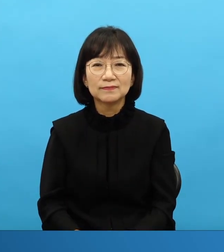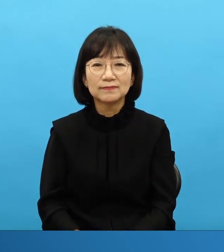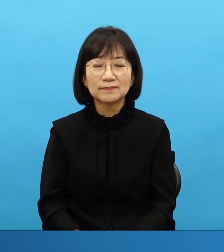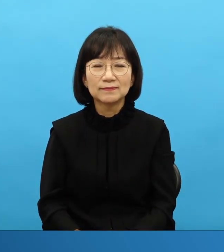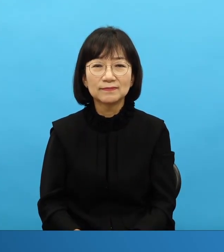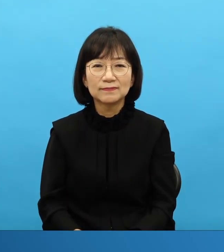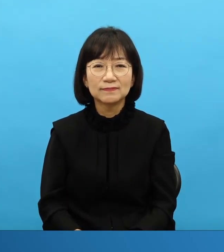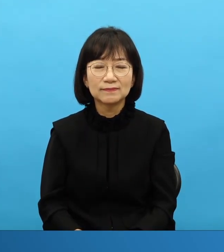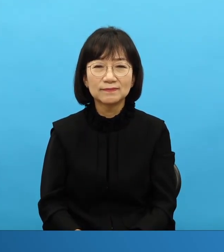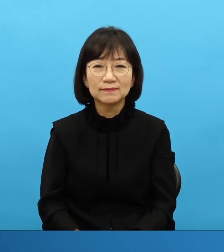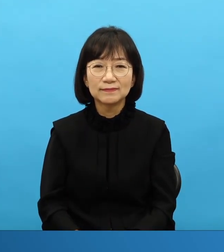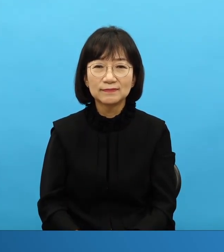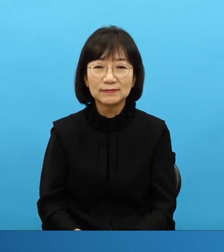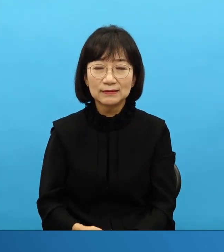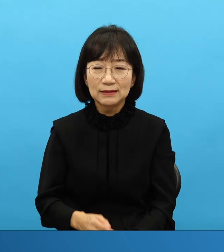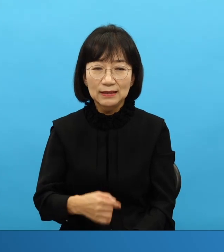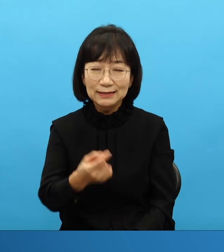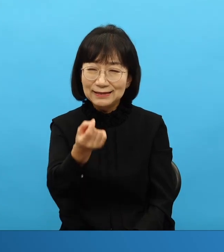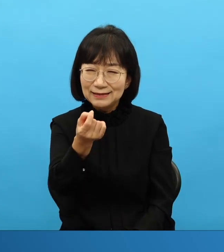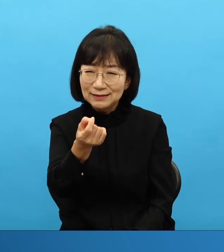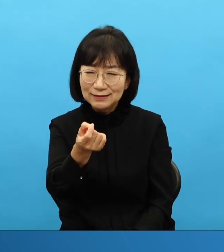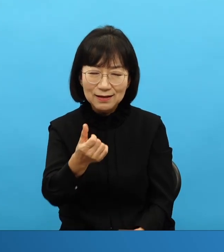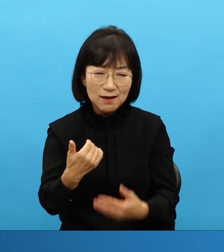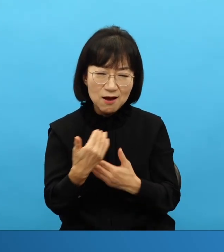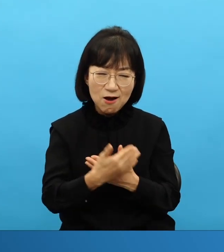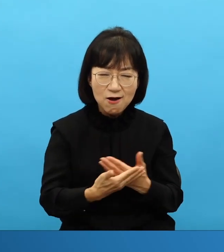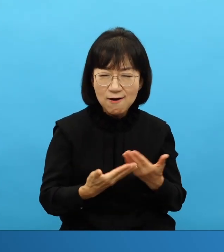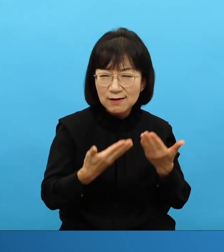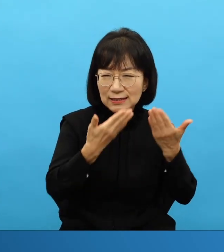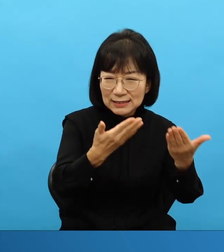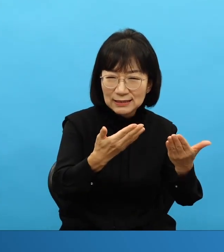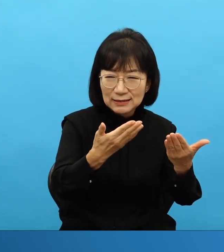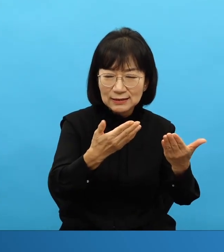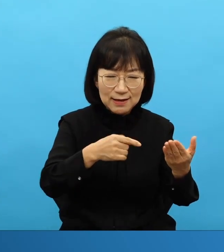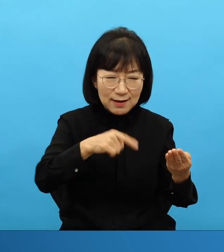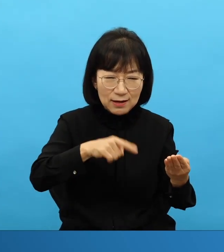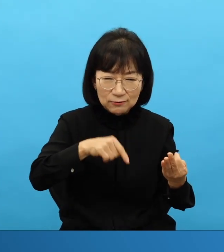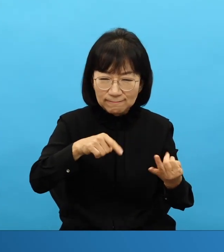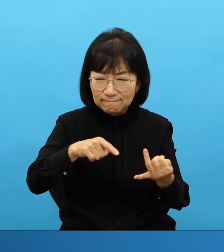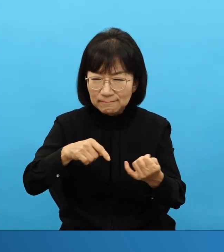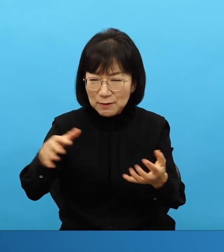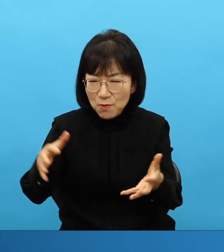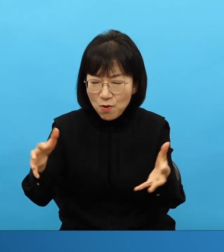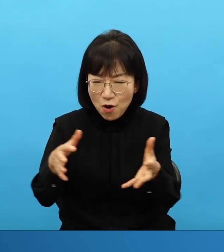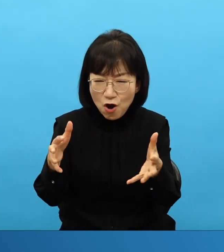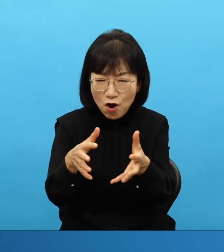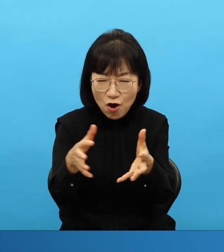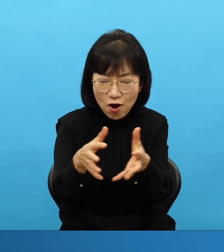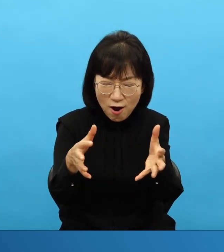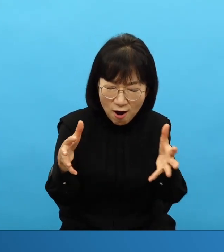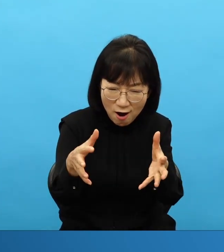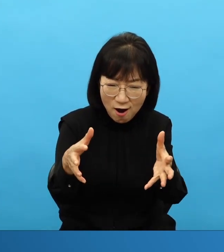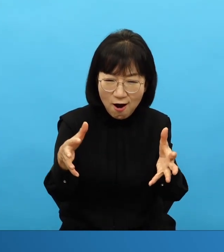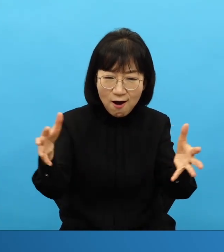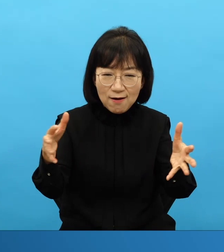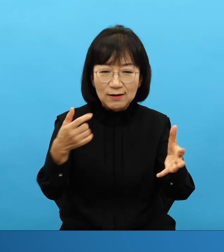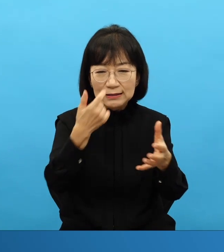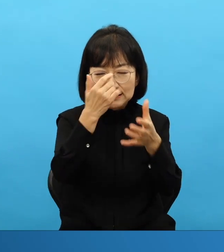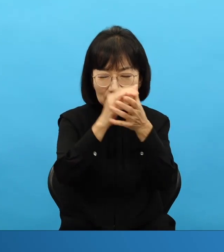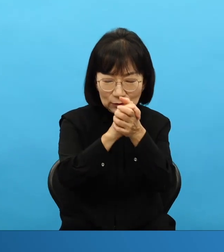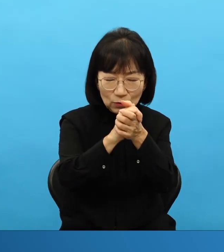이런 작은 헌신들이 모여져서 기도와 중심과 마음과